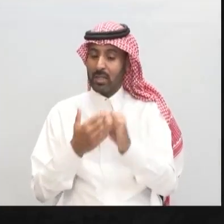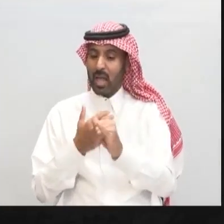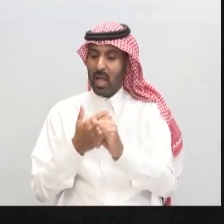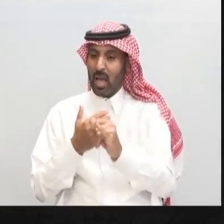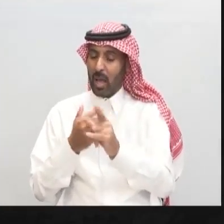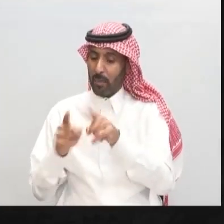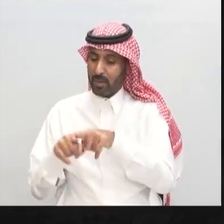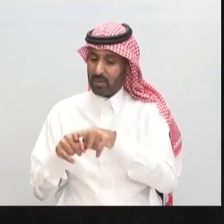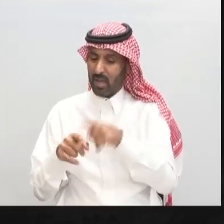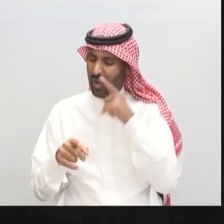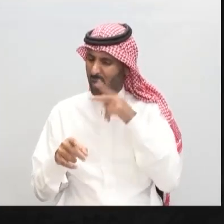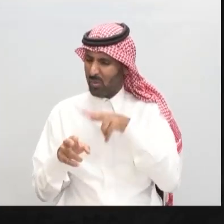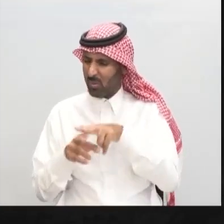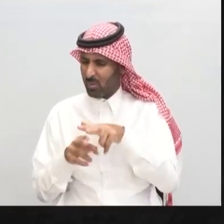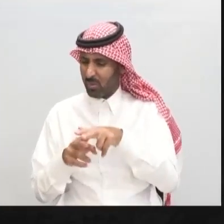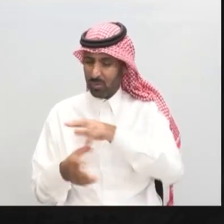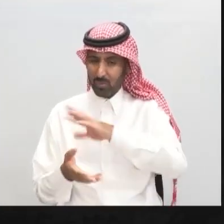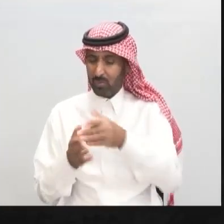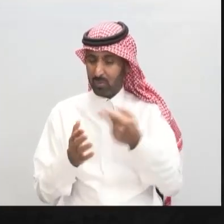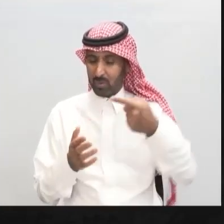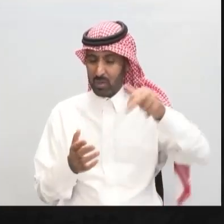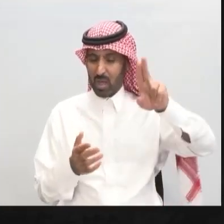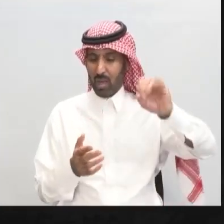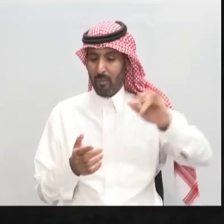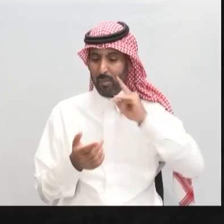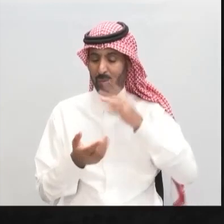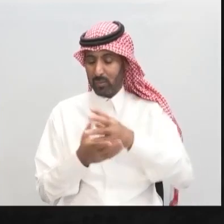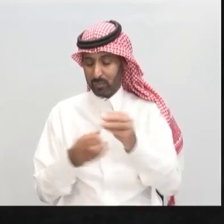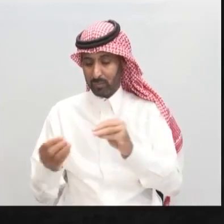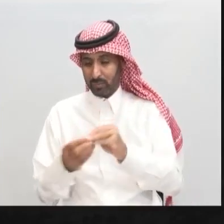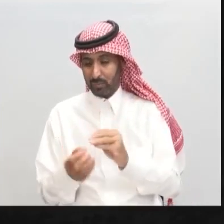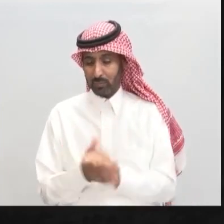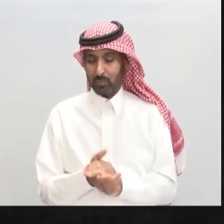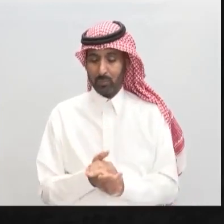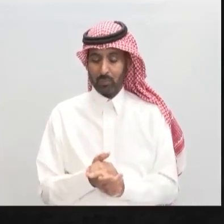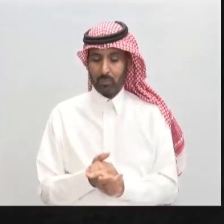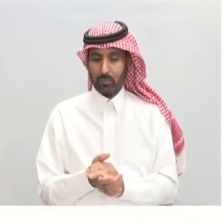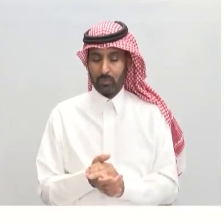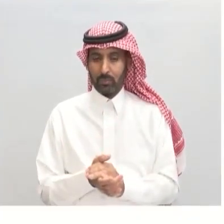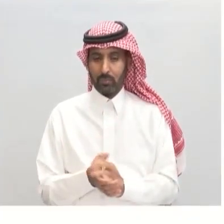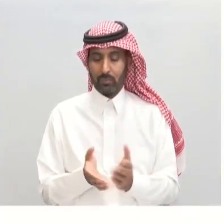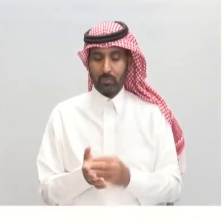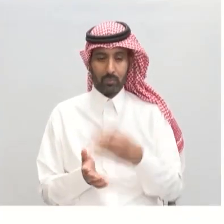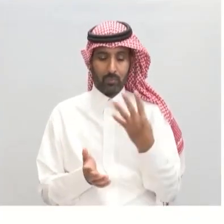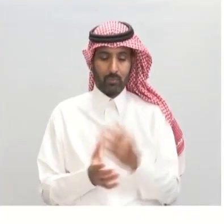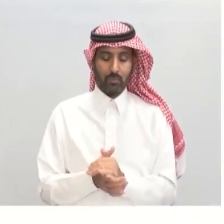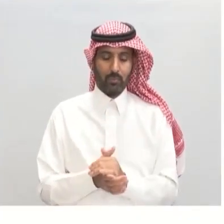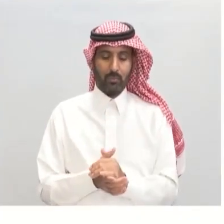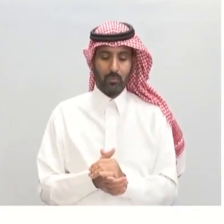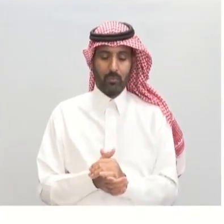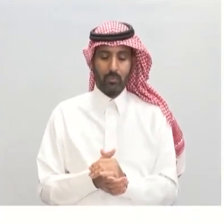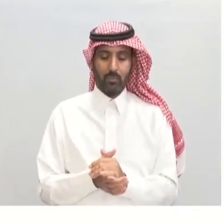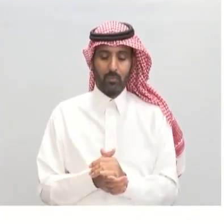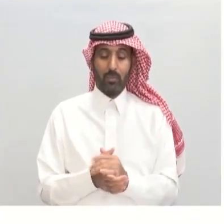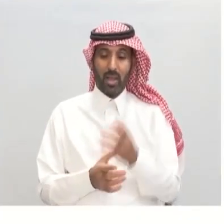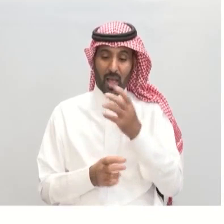خلاف فلذلك جمع في عهد ابي بكر وجمع في عهد عثمان رابعا الامن